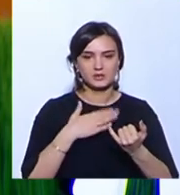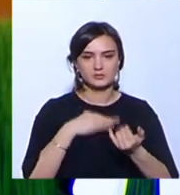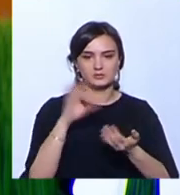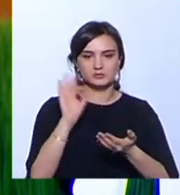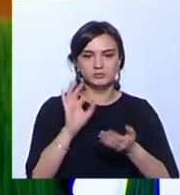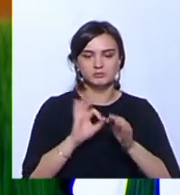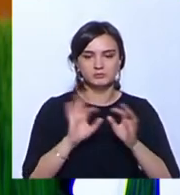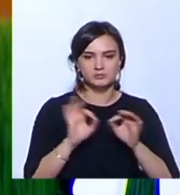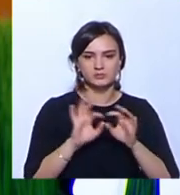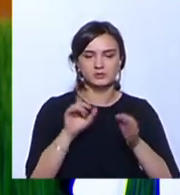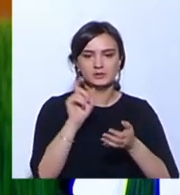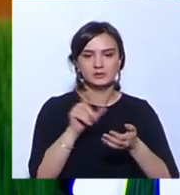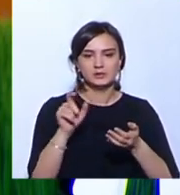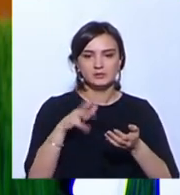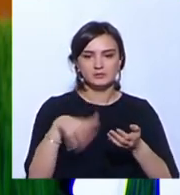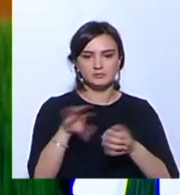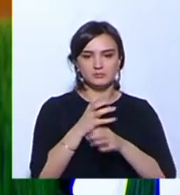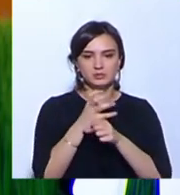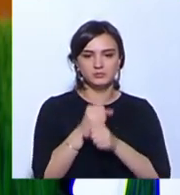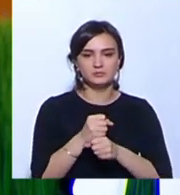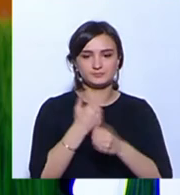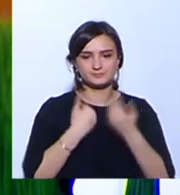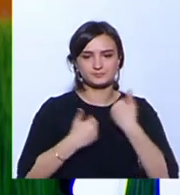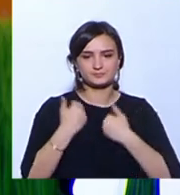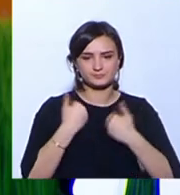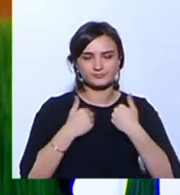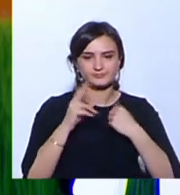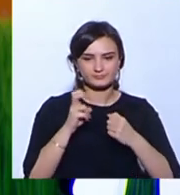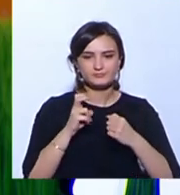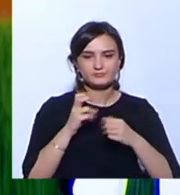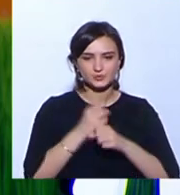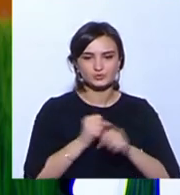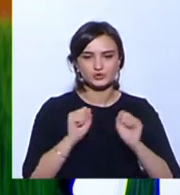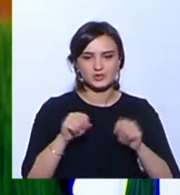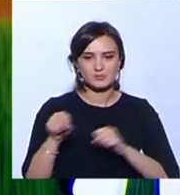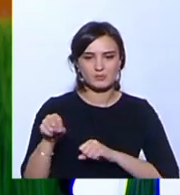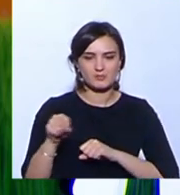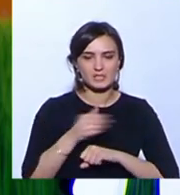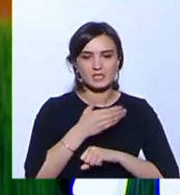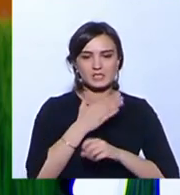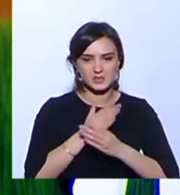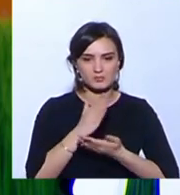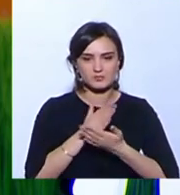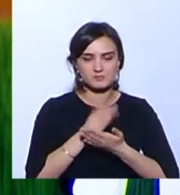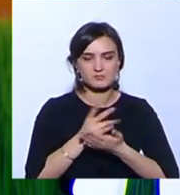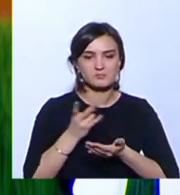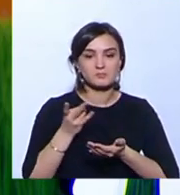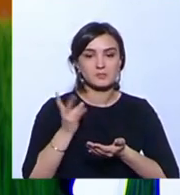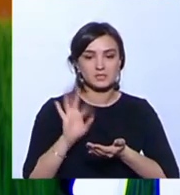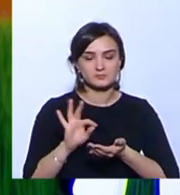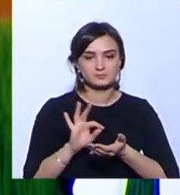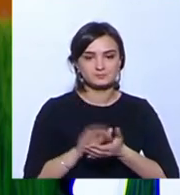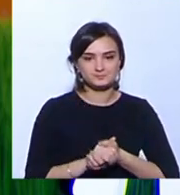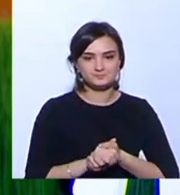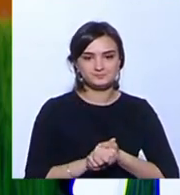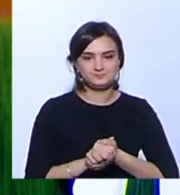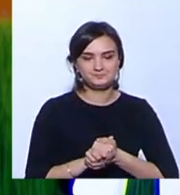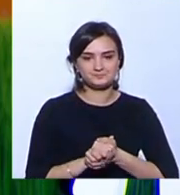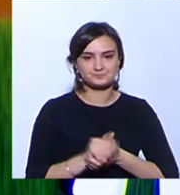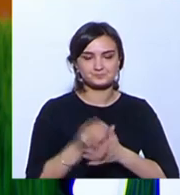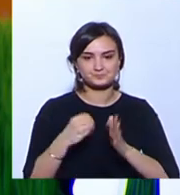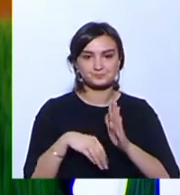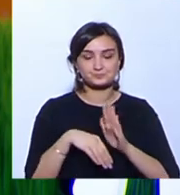ხშირად საუბრობთ ხოლმე ადამიანების შეზღუდულ შესაძლებლობებზე. დიახ, შეზღუდული შესაძლებლობები არსებობს, თუმცა კიდევ